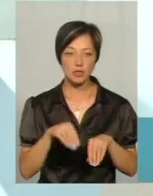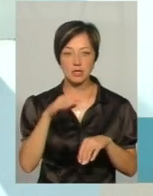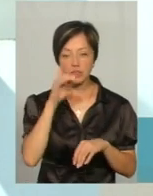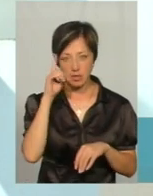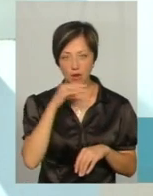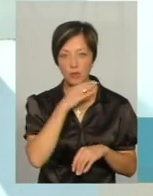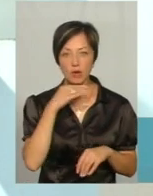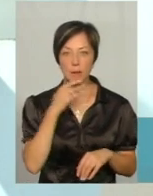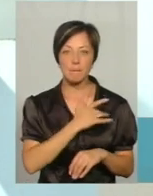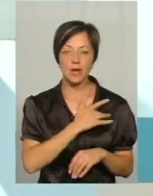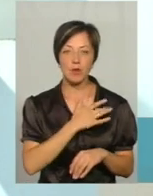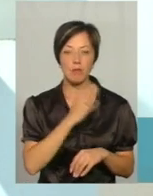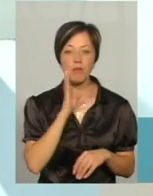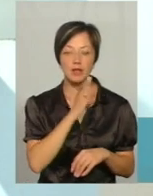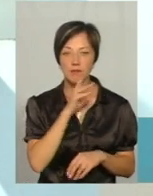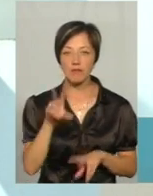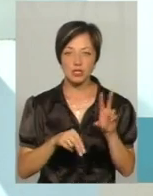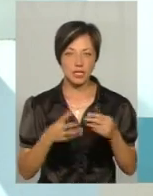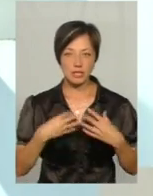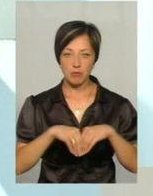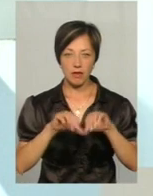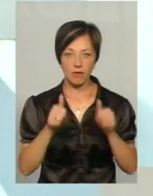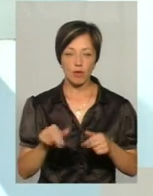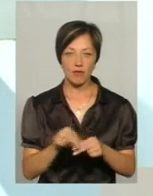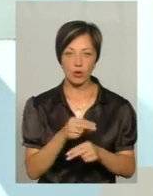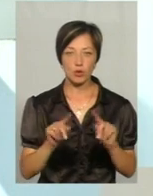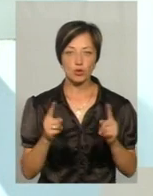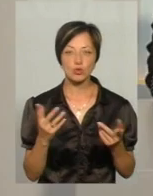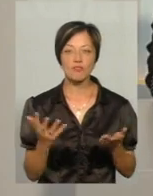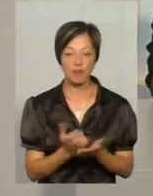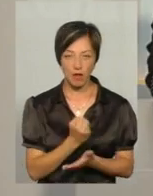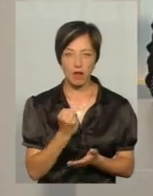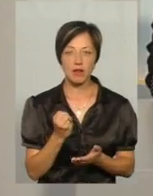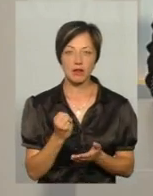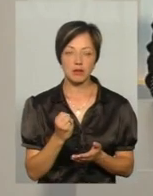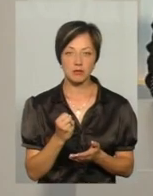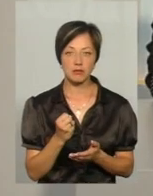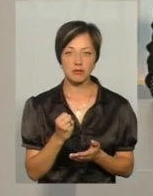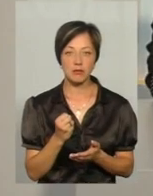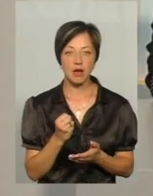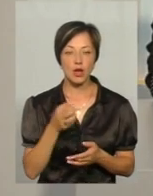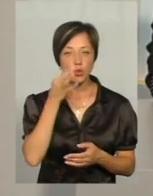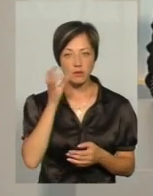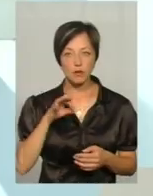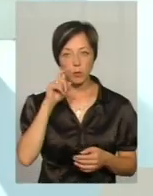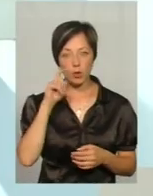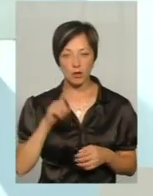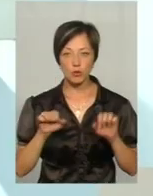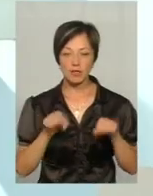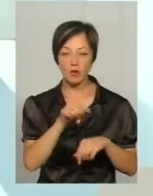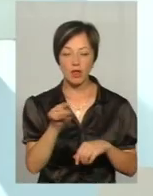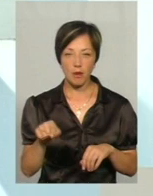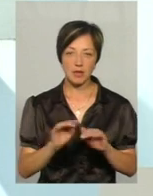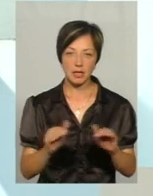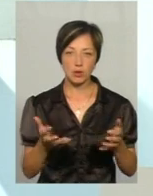багатьох прийомних матерів і вважаю взагалі сімейні форми виховання дуже вдалим надбанням України. І, можливо, там діти отримують